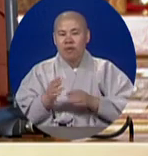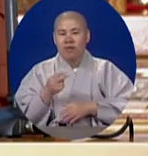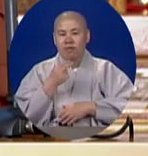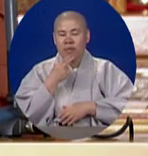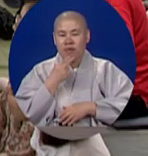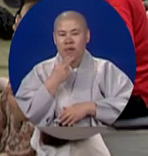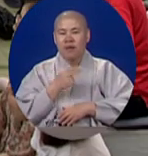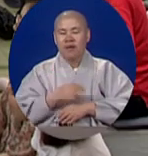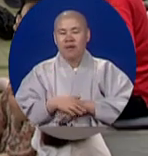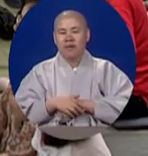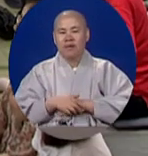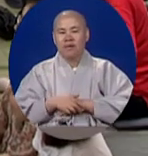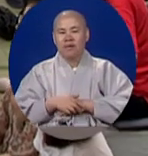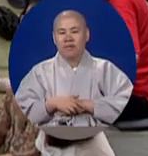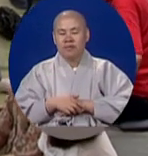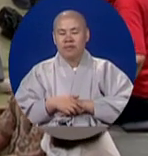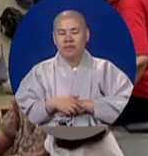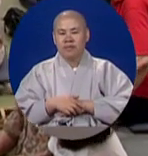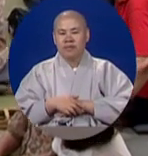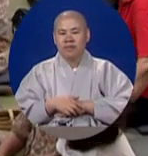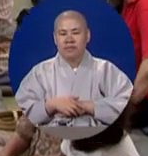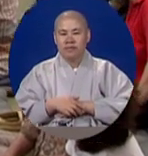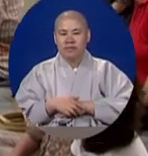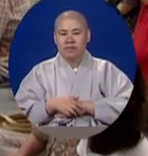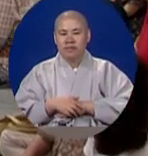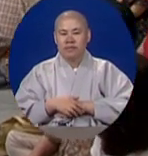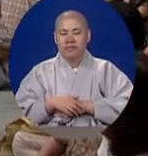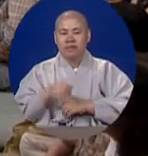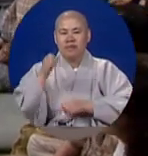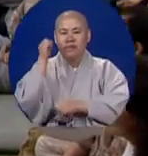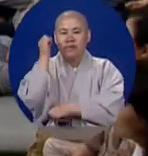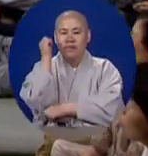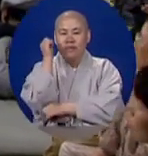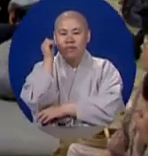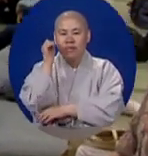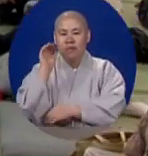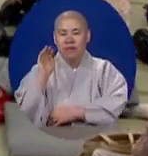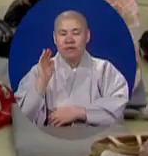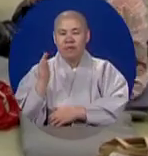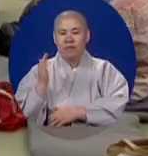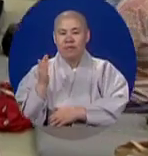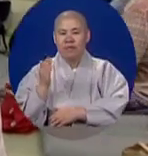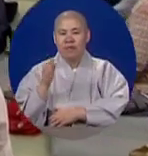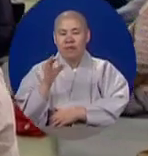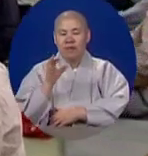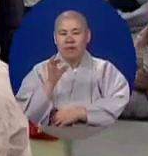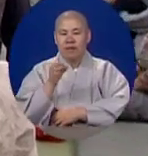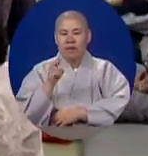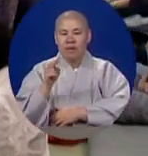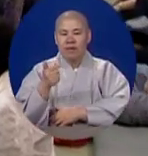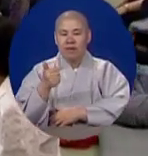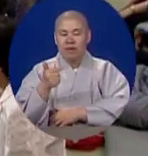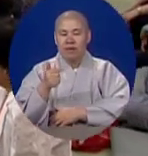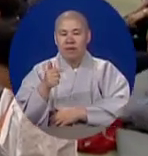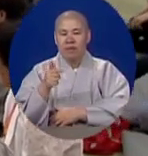바로 없나니라. 여기 이제 그 기본인데요, 이게요. 염기